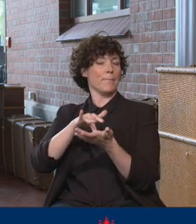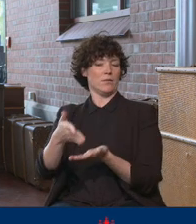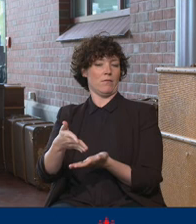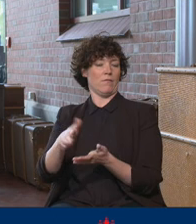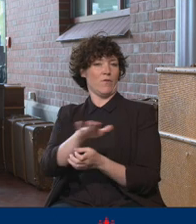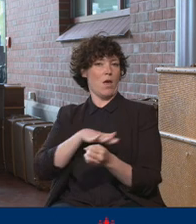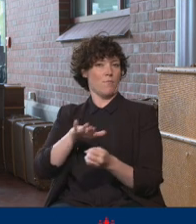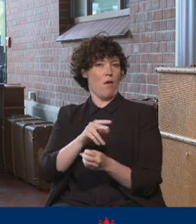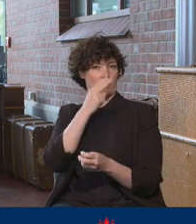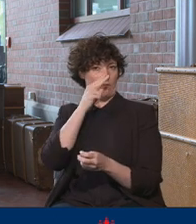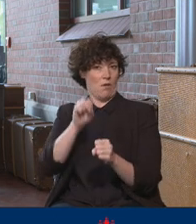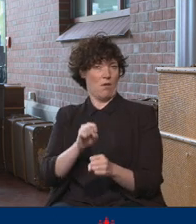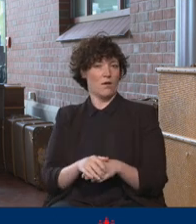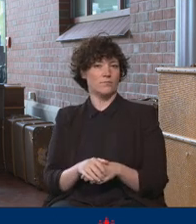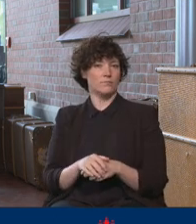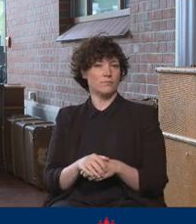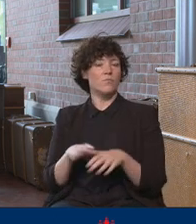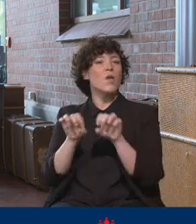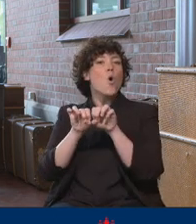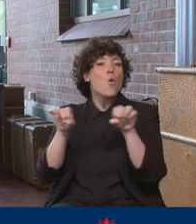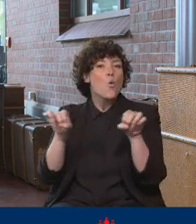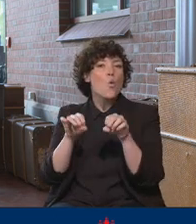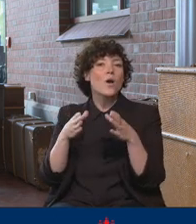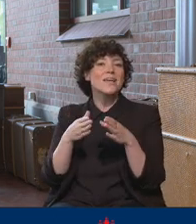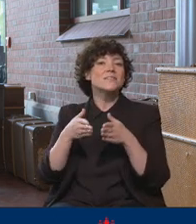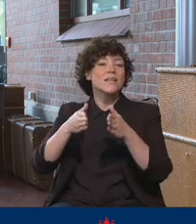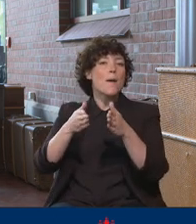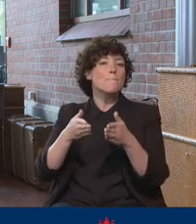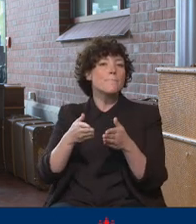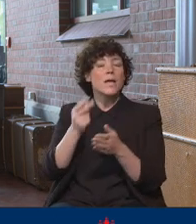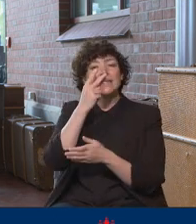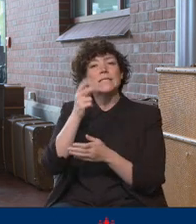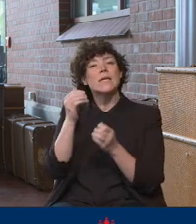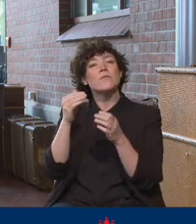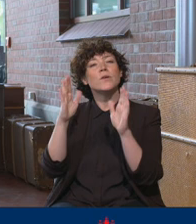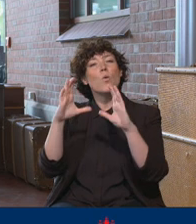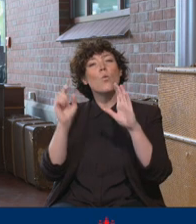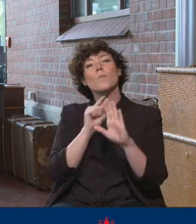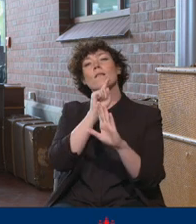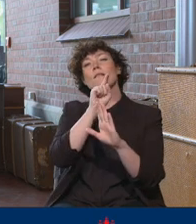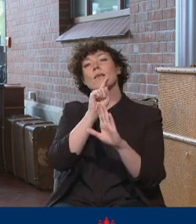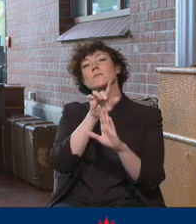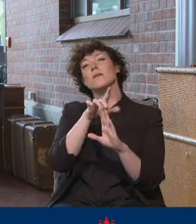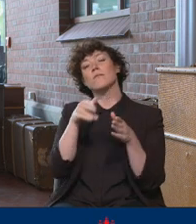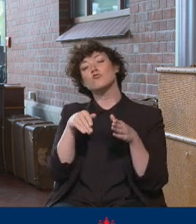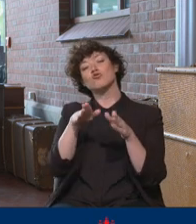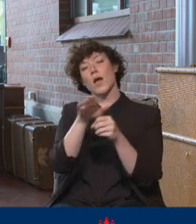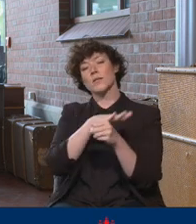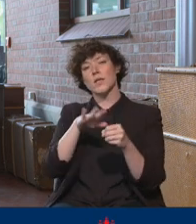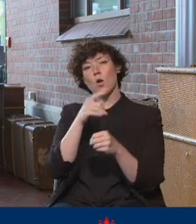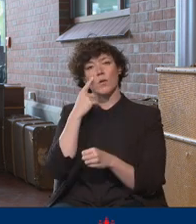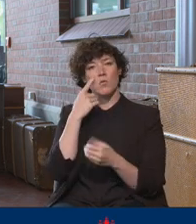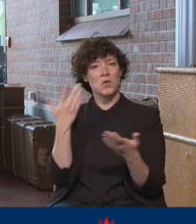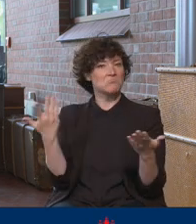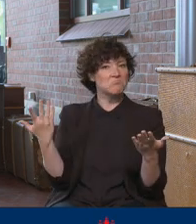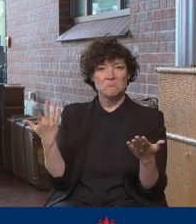ja am rühren dann man sieht es ganz gut auf dem bild oben links dieser straßenraum ist momentan an dieser stelle überhaupt nicht gefasst